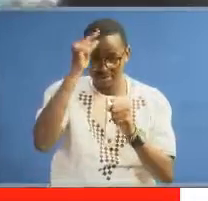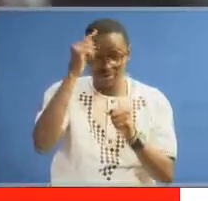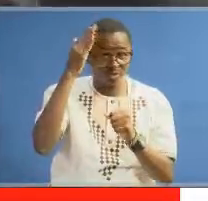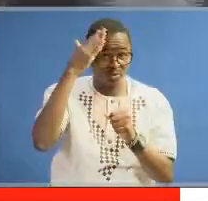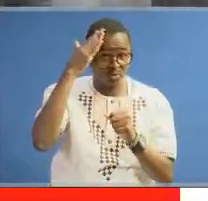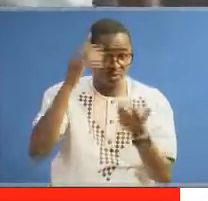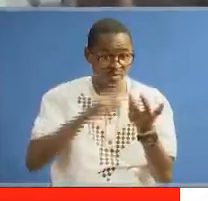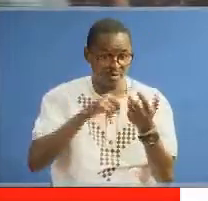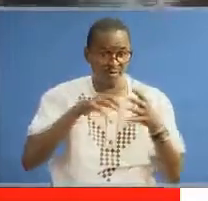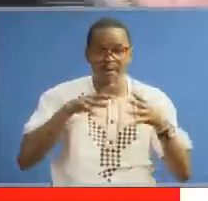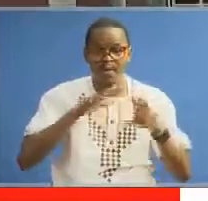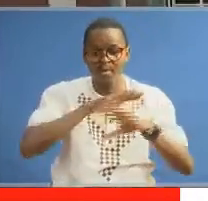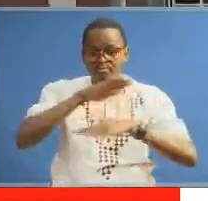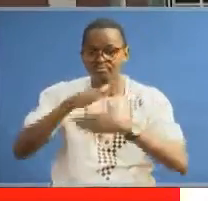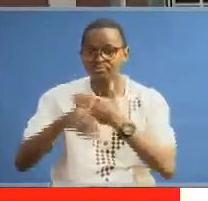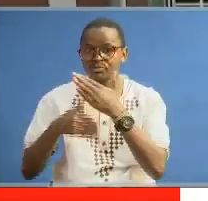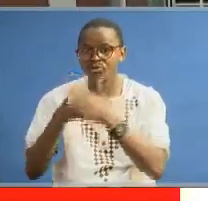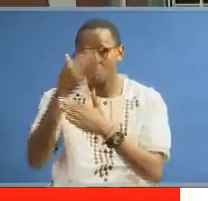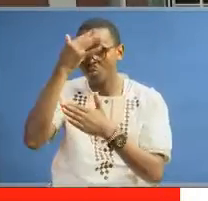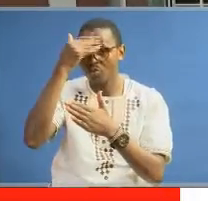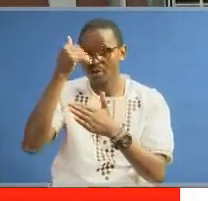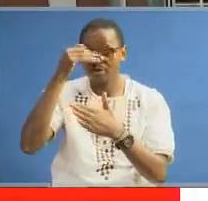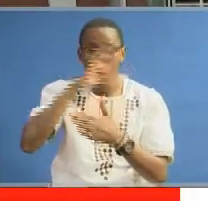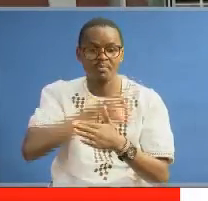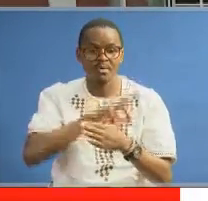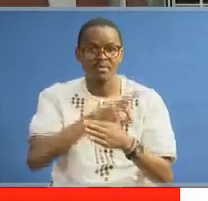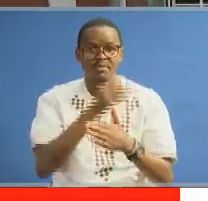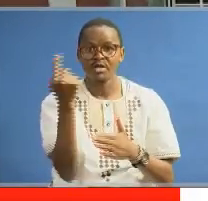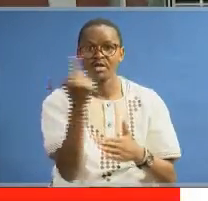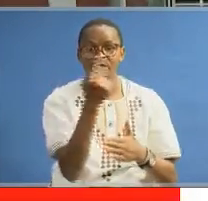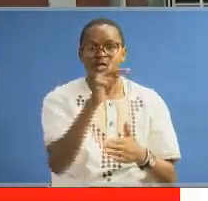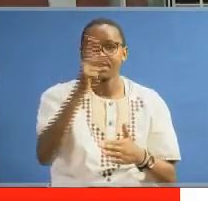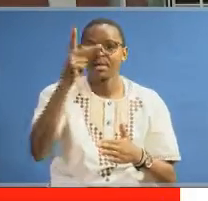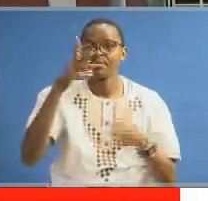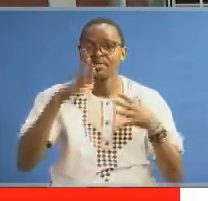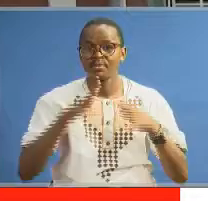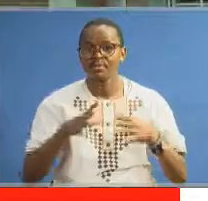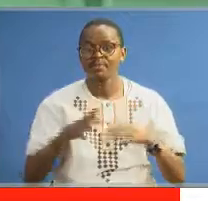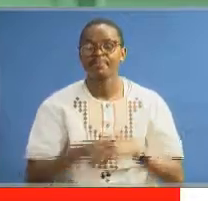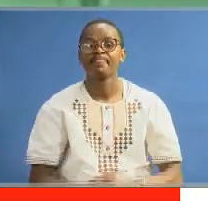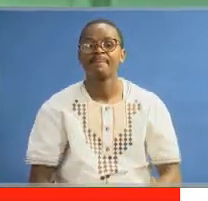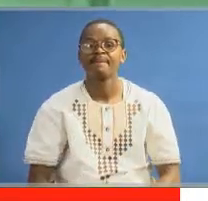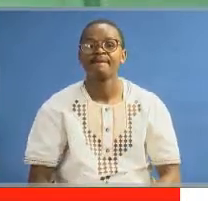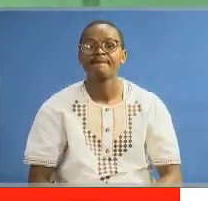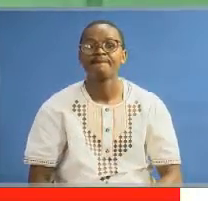kujua hesabu ya Wakenya wote ili iweze kunufaisha kila Mkenya.